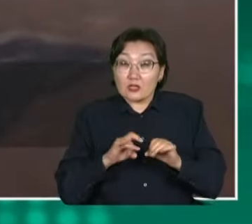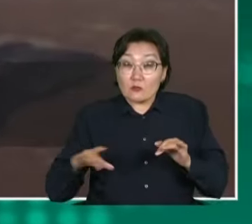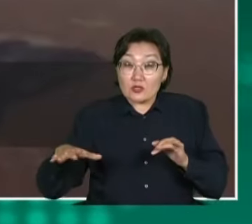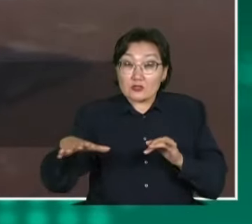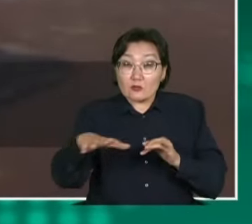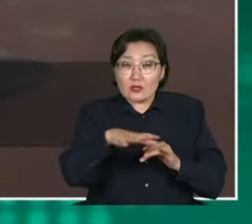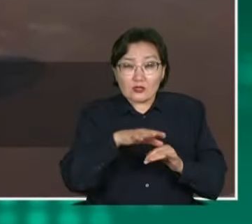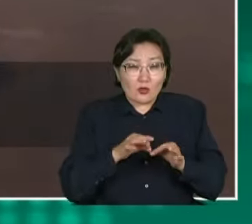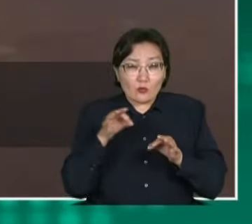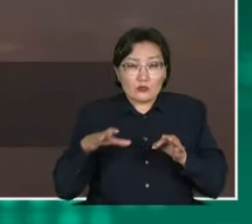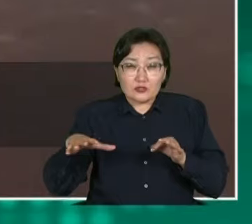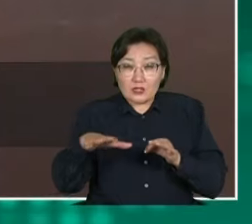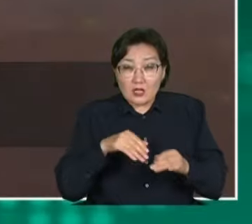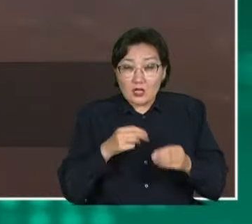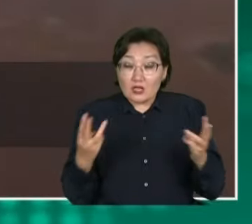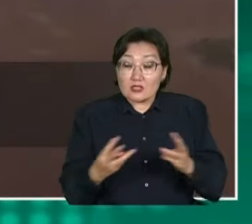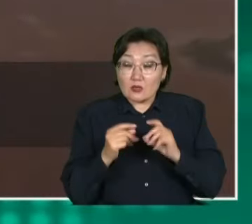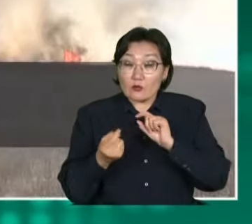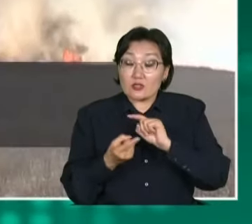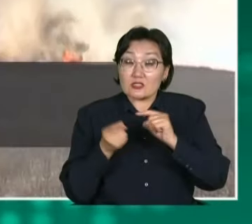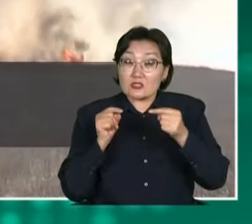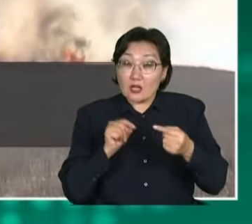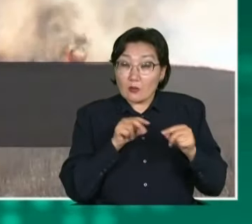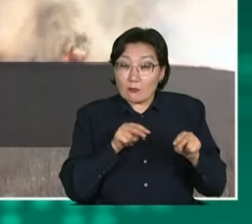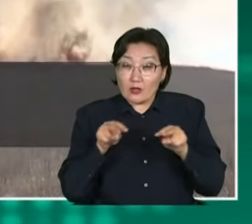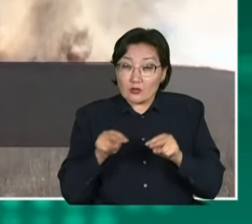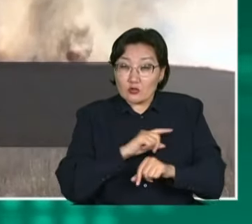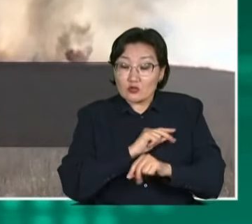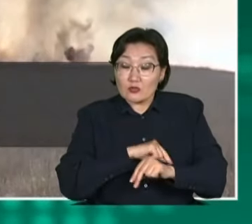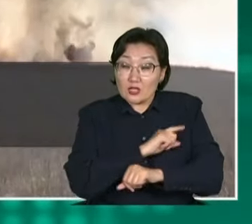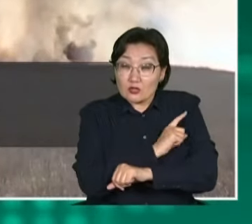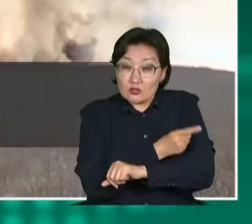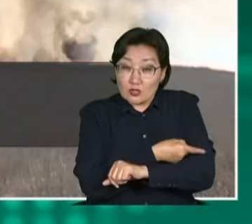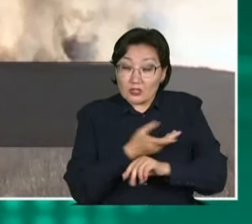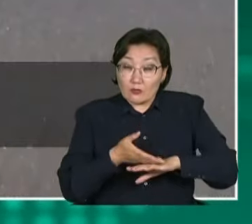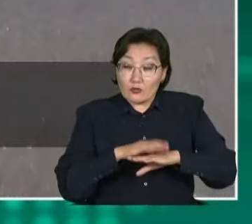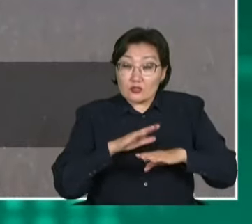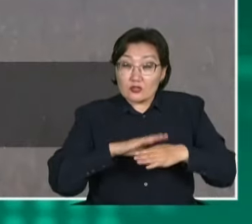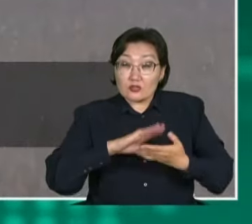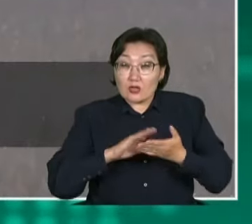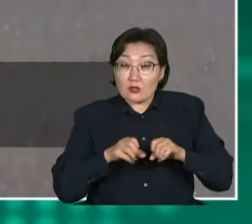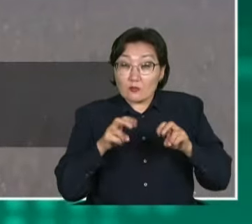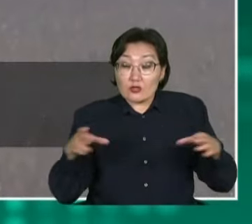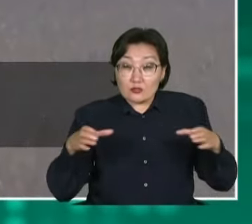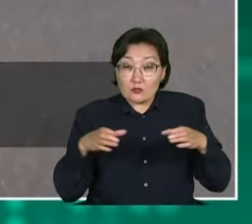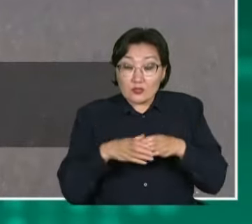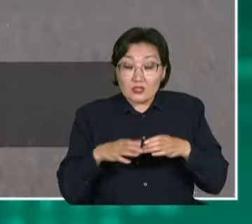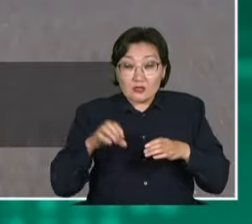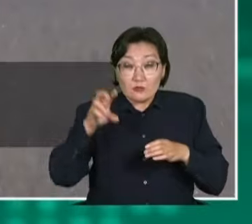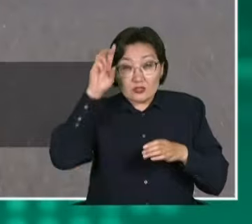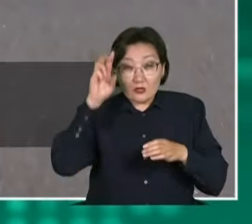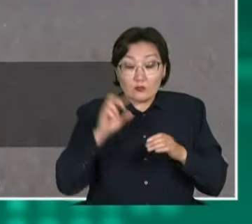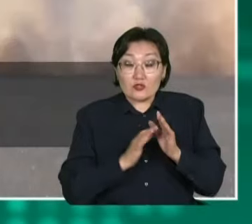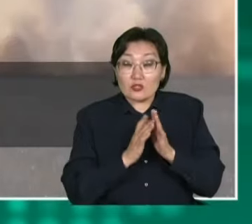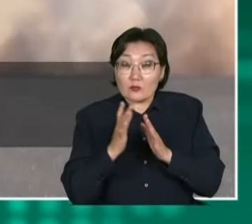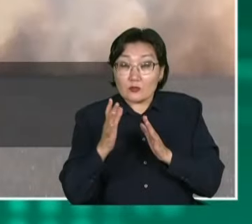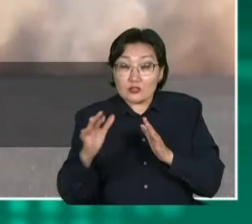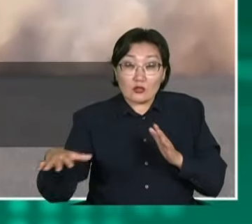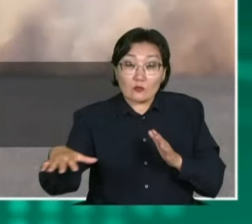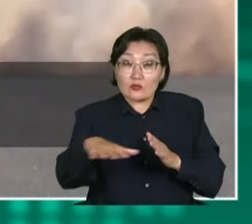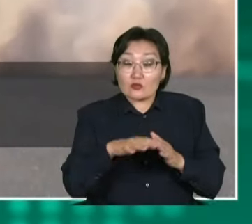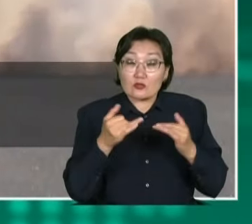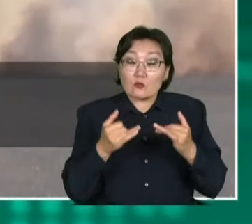республиканың барлық аймағында қызыл жалынға қарсы бақылау жұмыстары күшейтілген. Төтеншеліктердің ақпарынша елдегі мемлекеттік орман қор алқабы